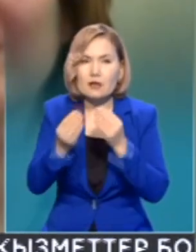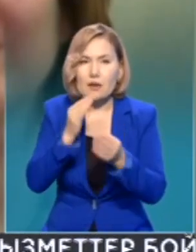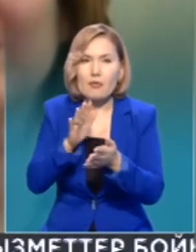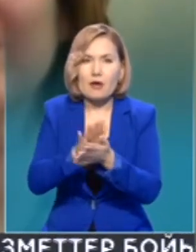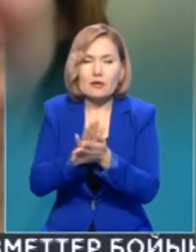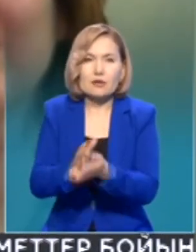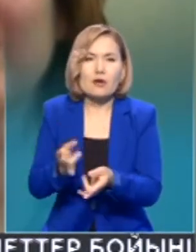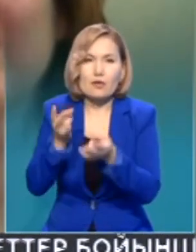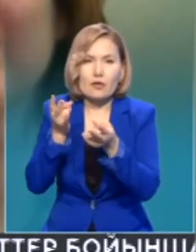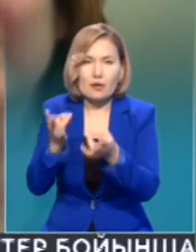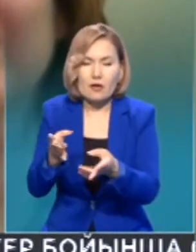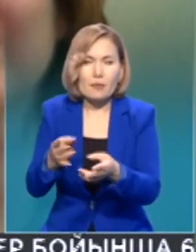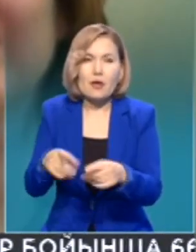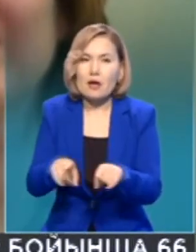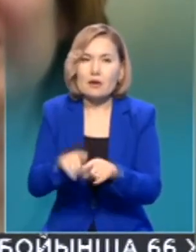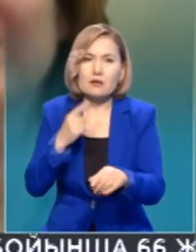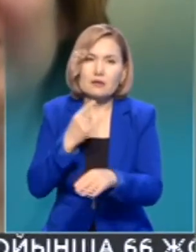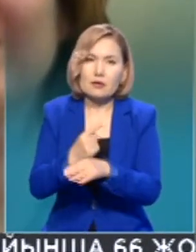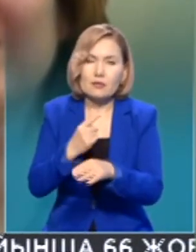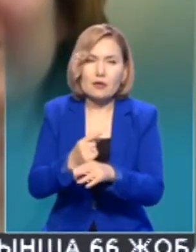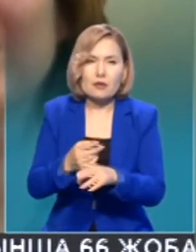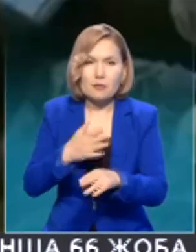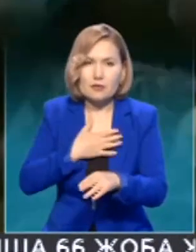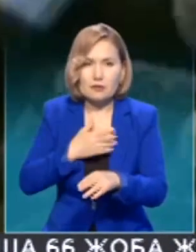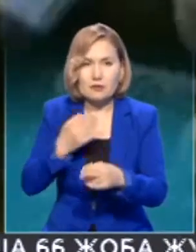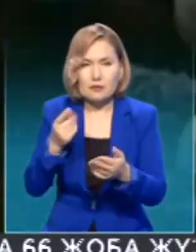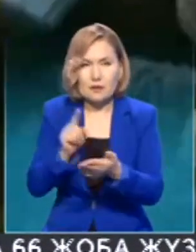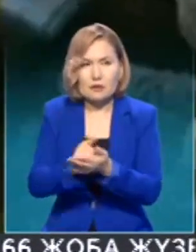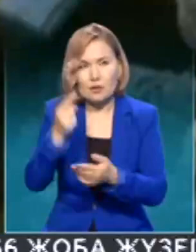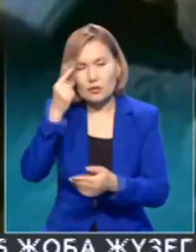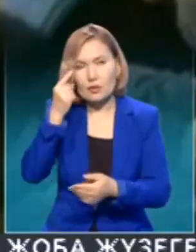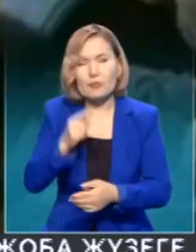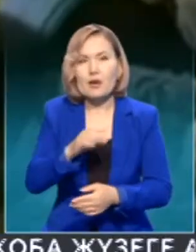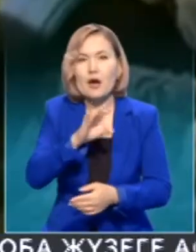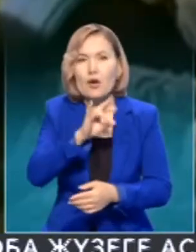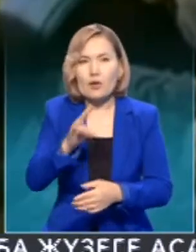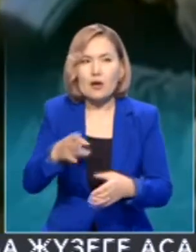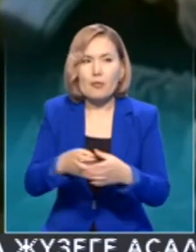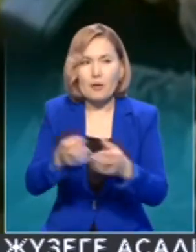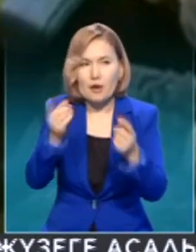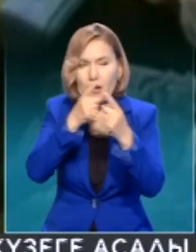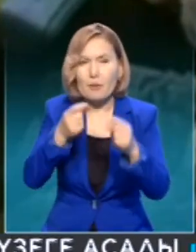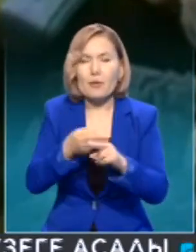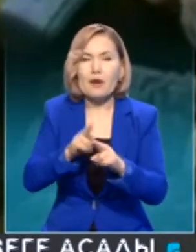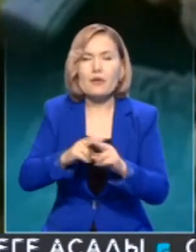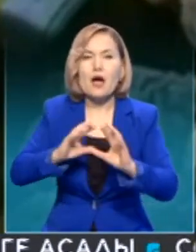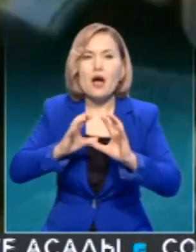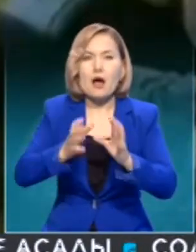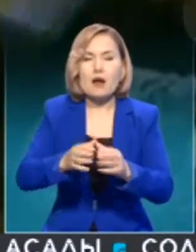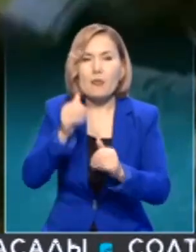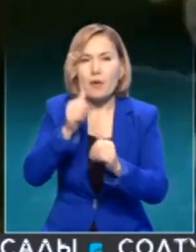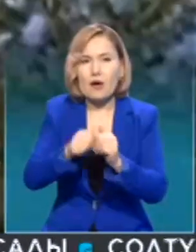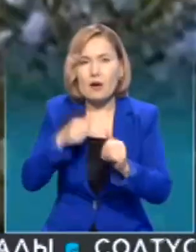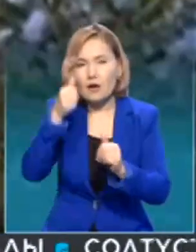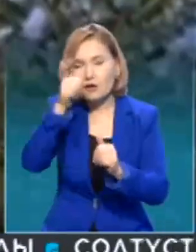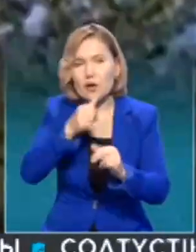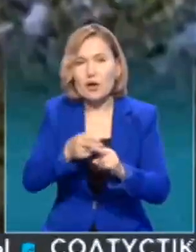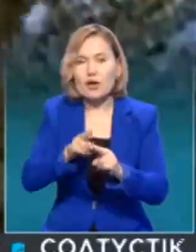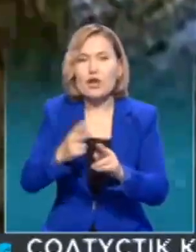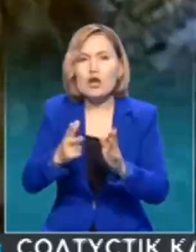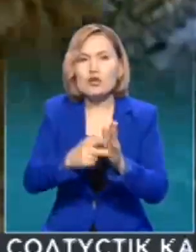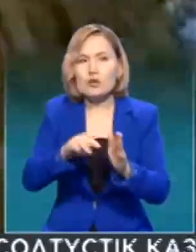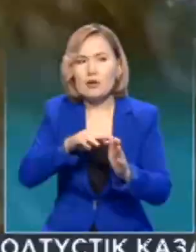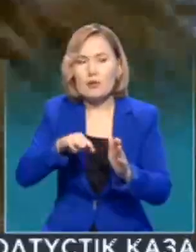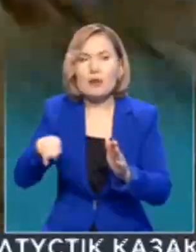Бәріміз бірігіп осыған тосқауыл қоюымыз керек. Біріккен ұлттар ұйымының мәліметінше, әлемде жылына құны 800 миллиард долларды